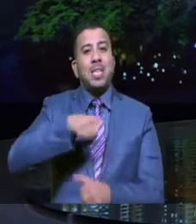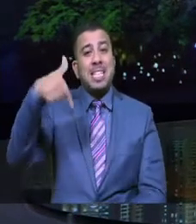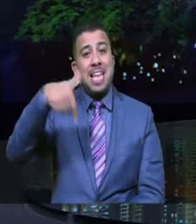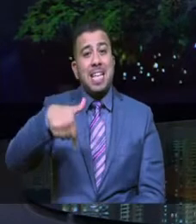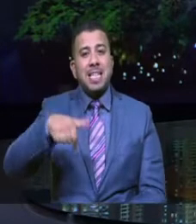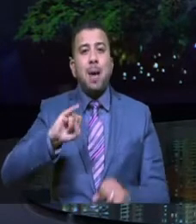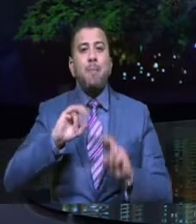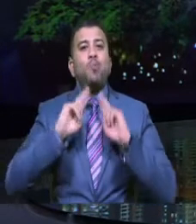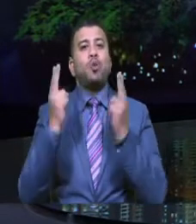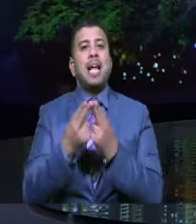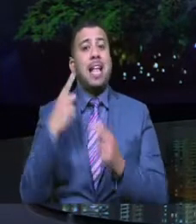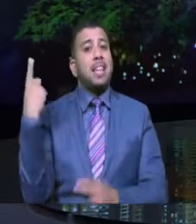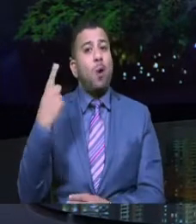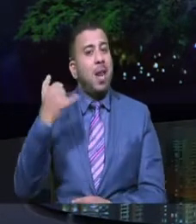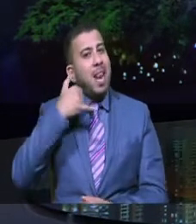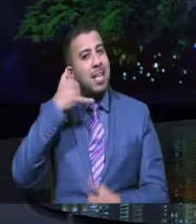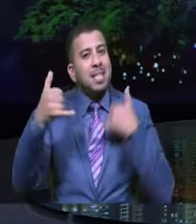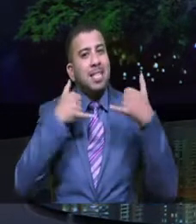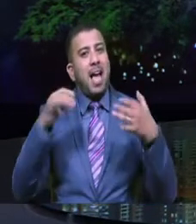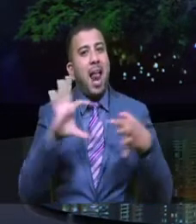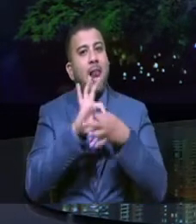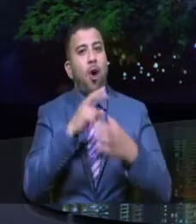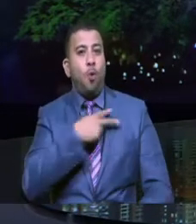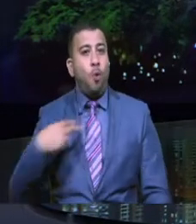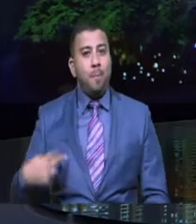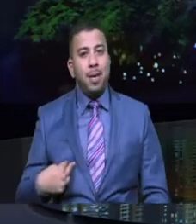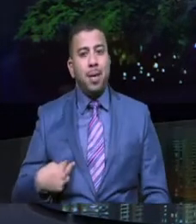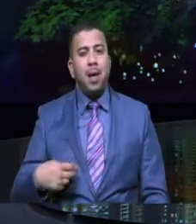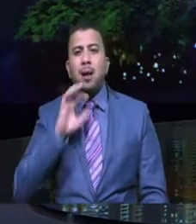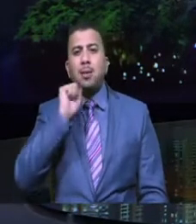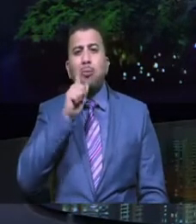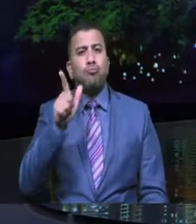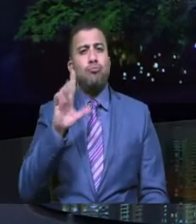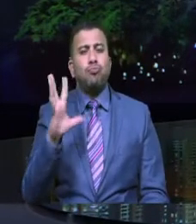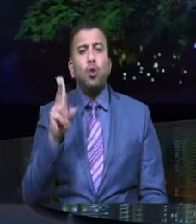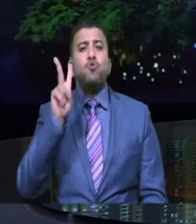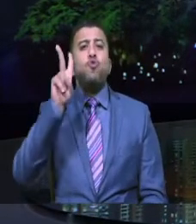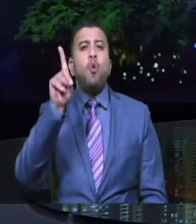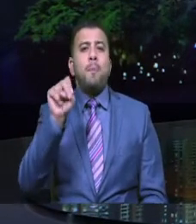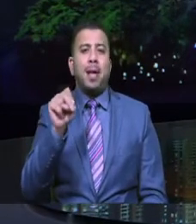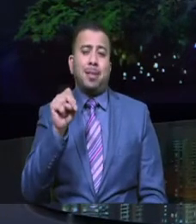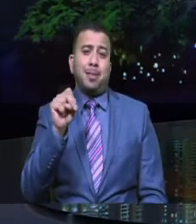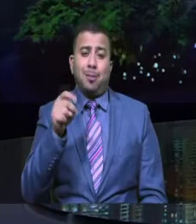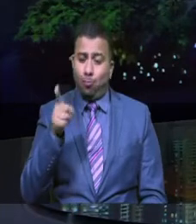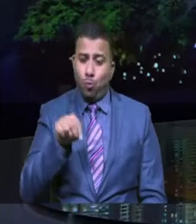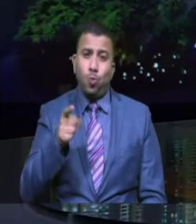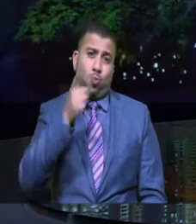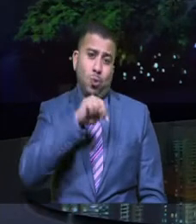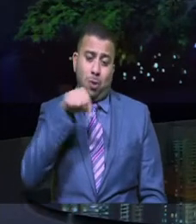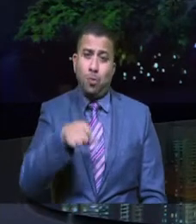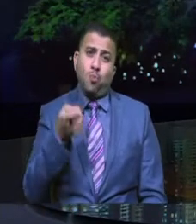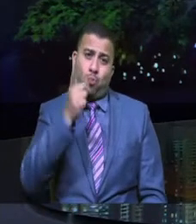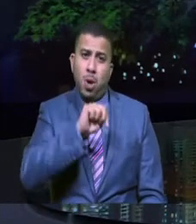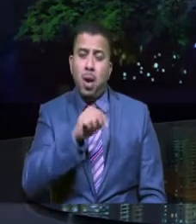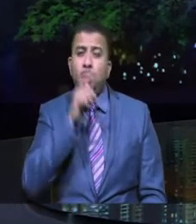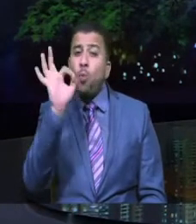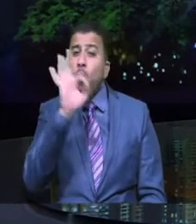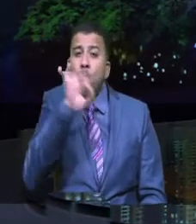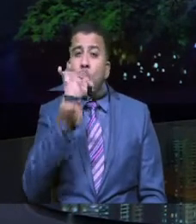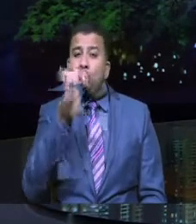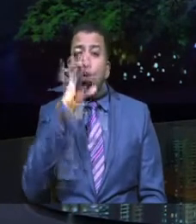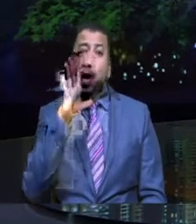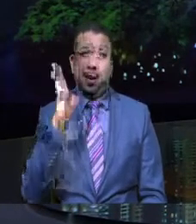الدورة السادسة من المنتدى الدولي للاتصال الحكومي والذي يقام على مدى يومين في مركز إكسبو الشارقة